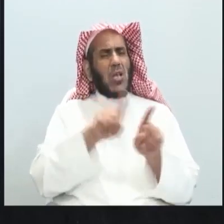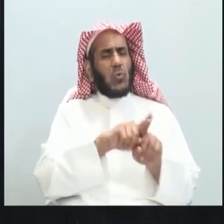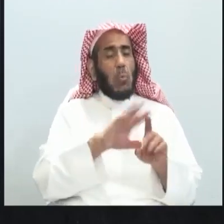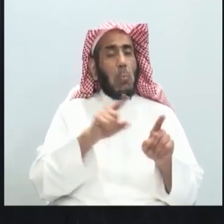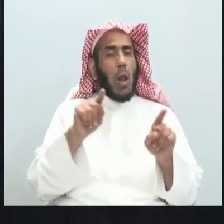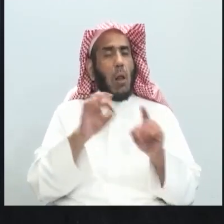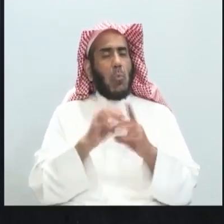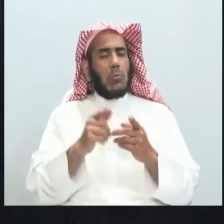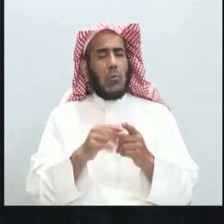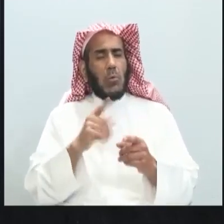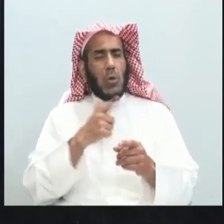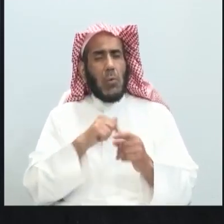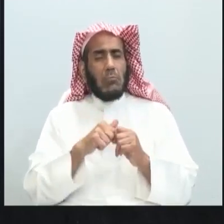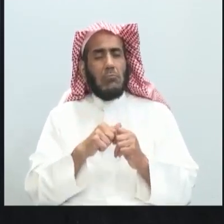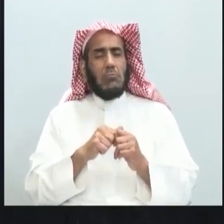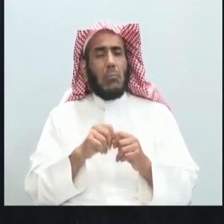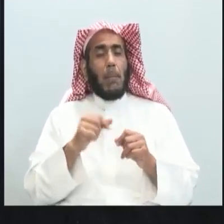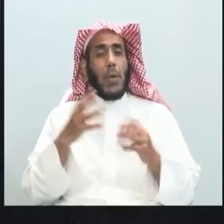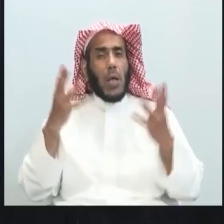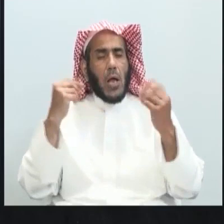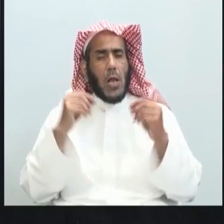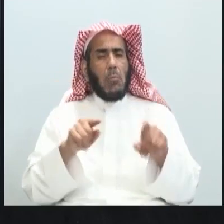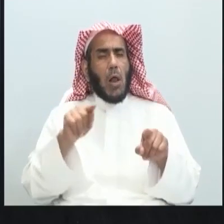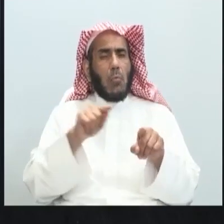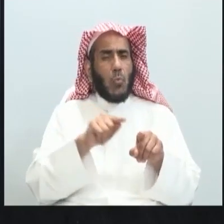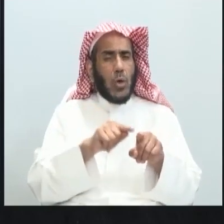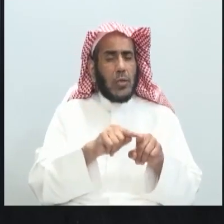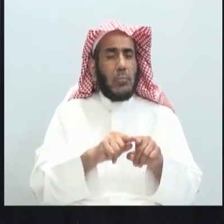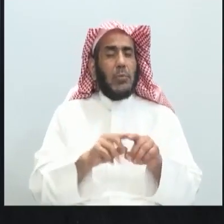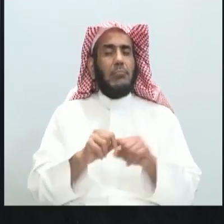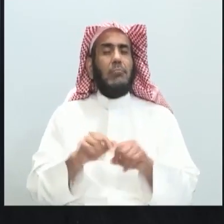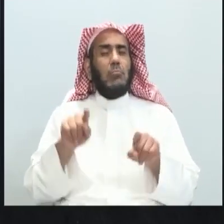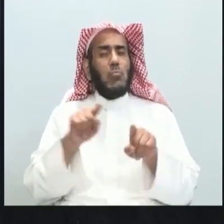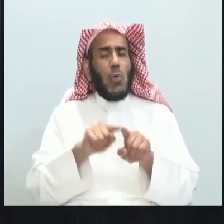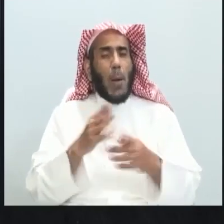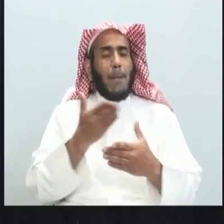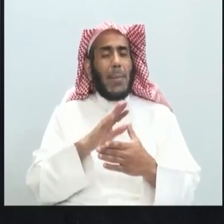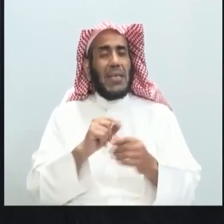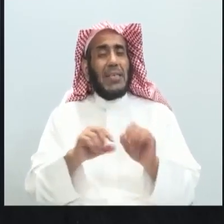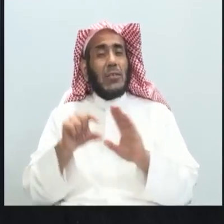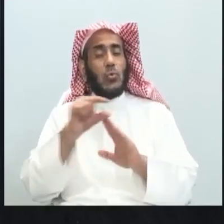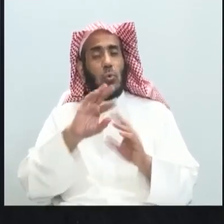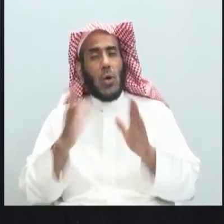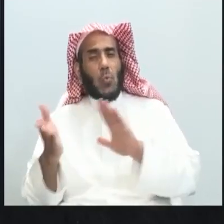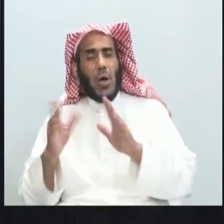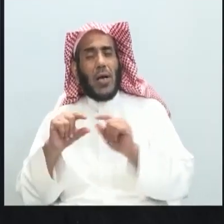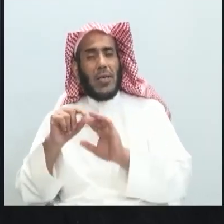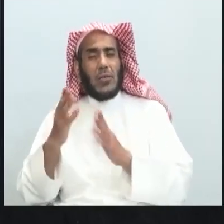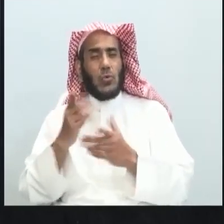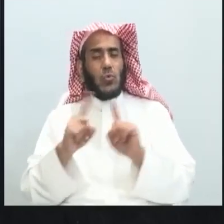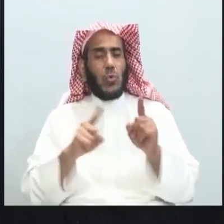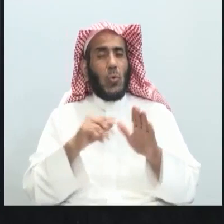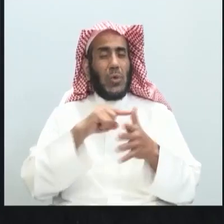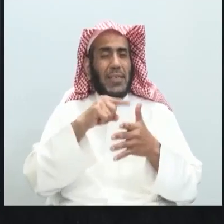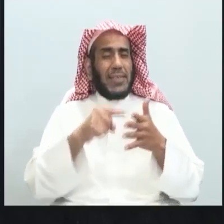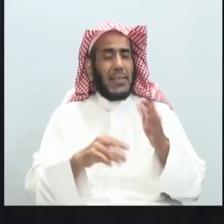المناسبه وهذا ما يسمى بعلم المناسبات المناسبه بين السوره والسوره وترتيب